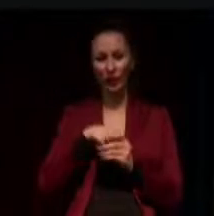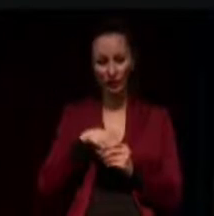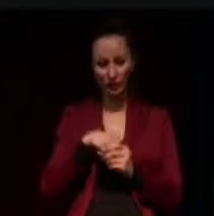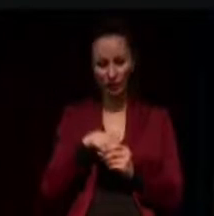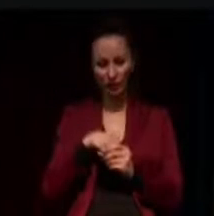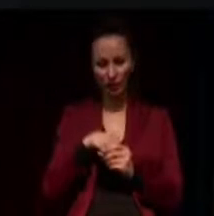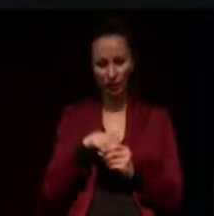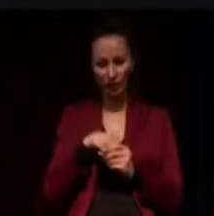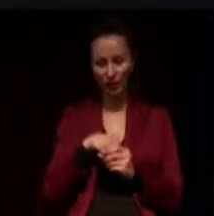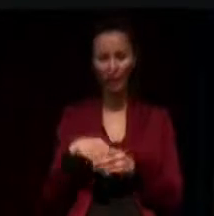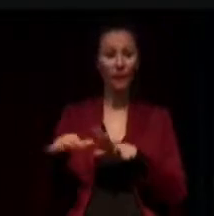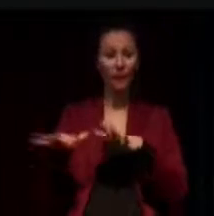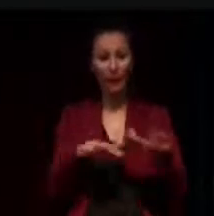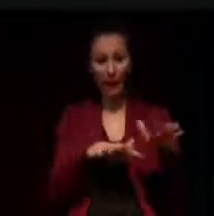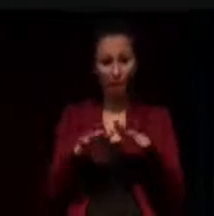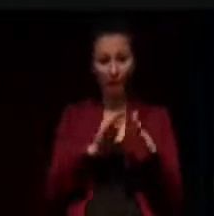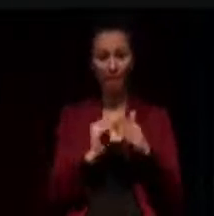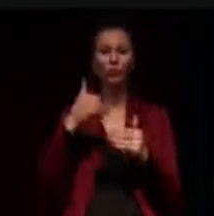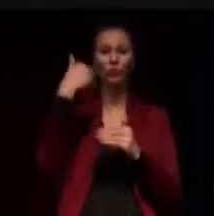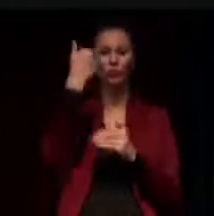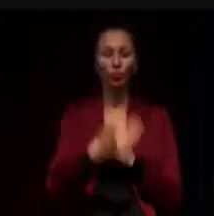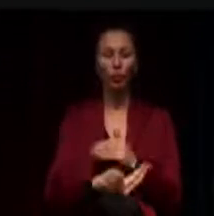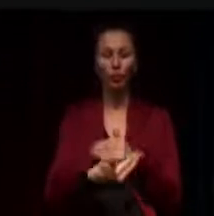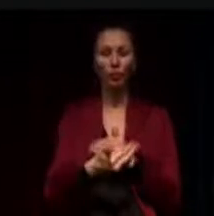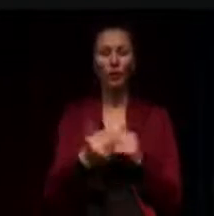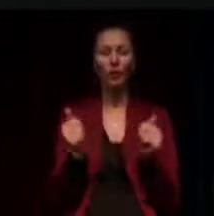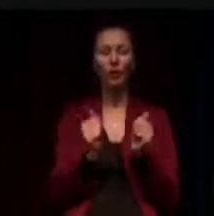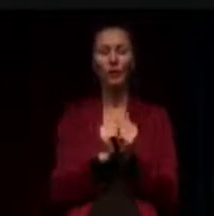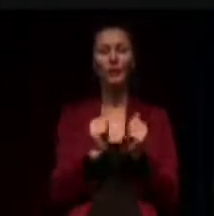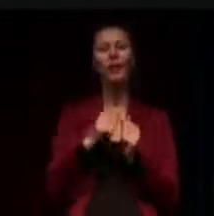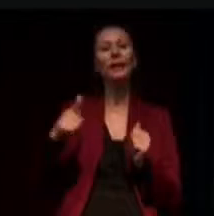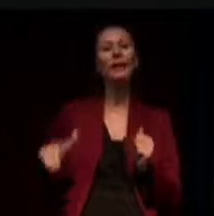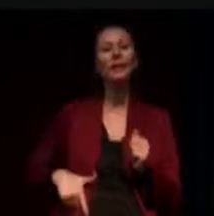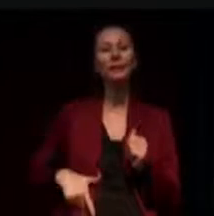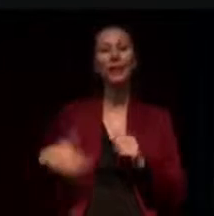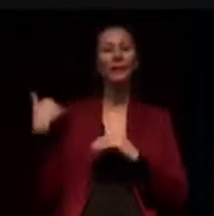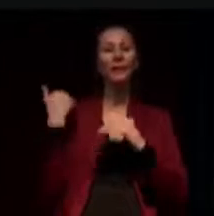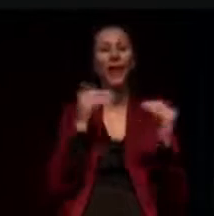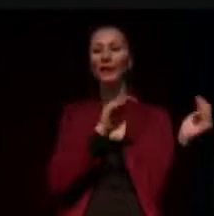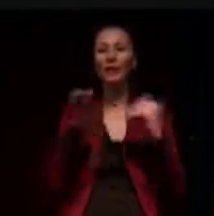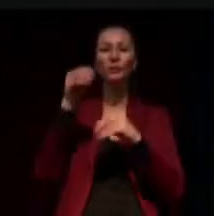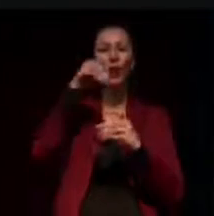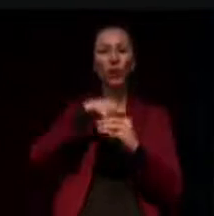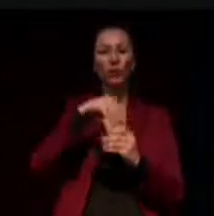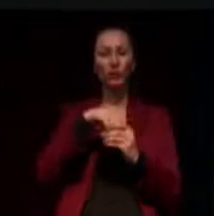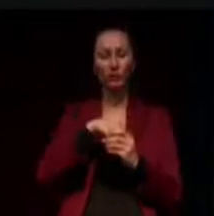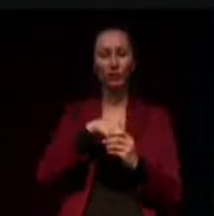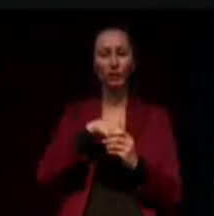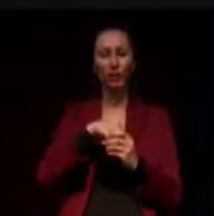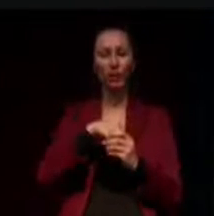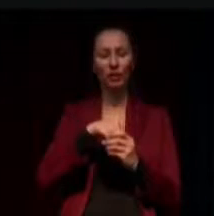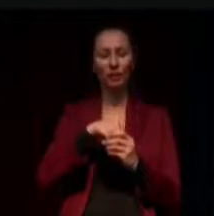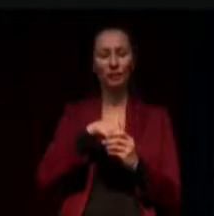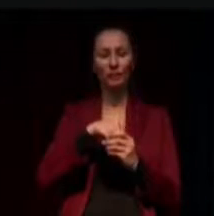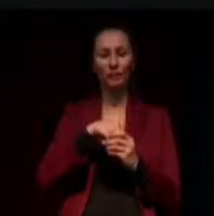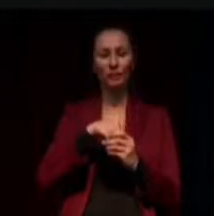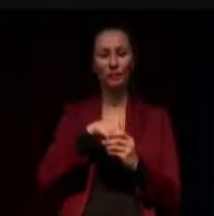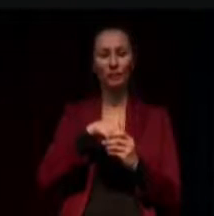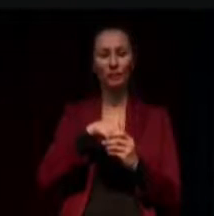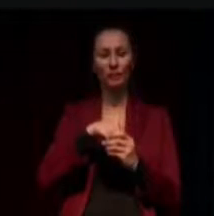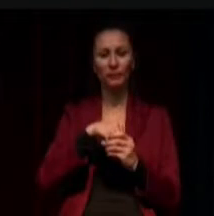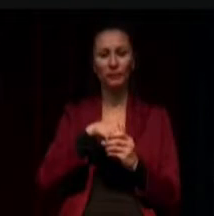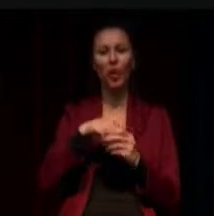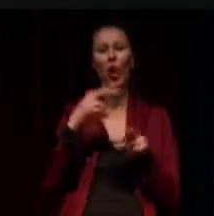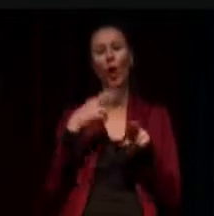ve deprem sonrasında İzmirlilerin dayanışma ruhuyla ortaya koymuş olduğu bir